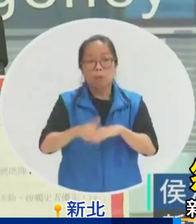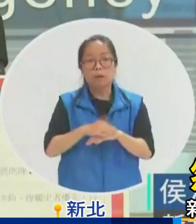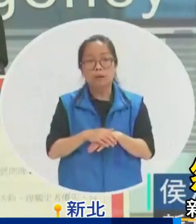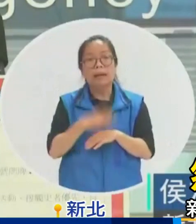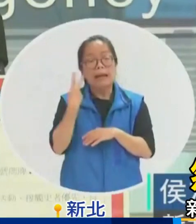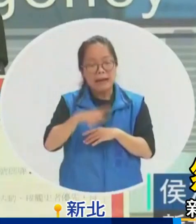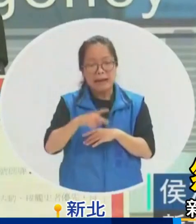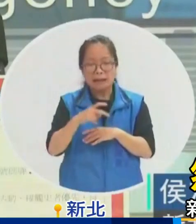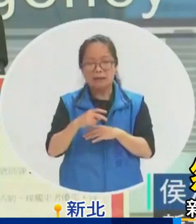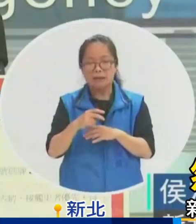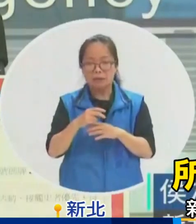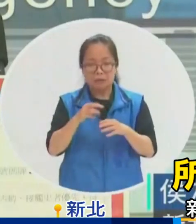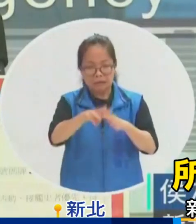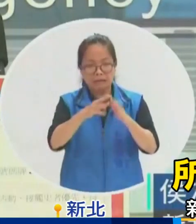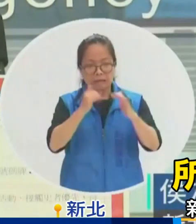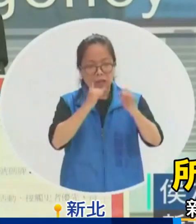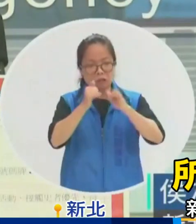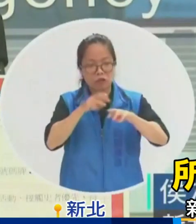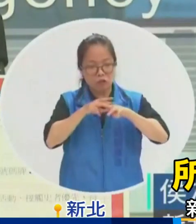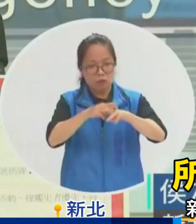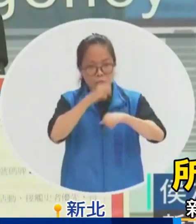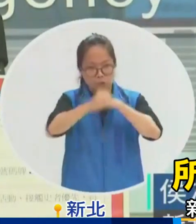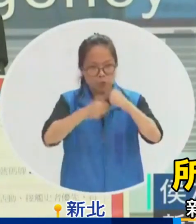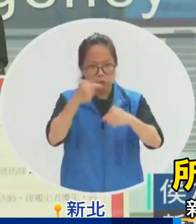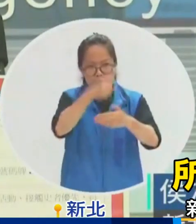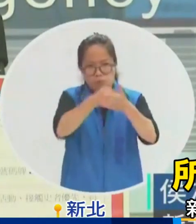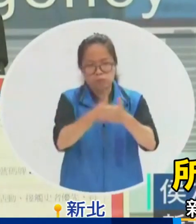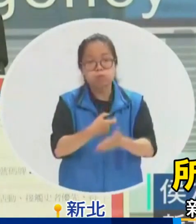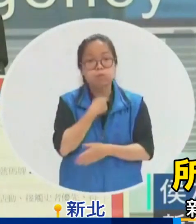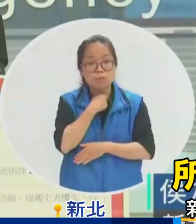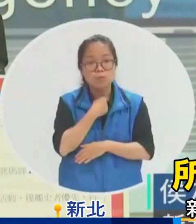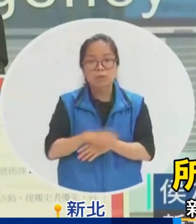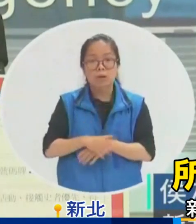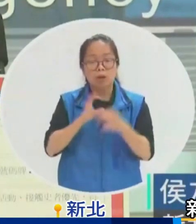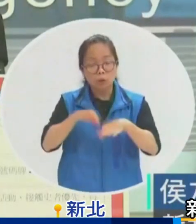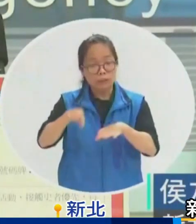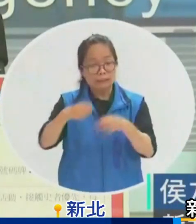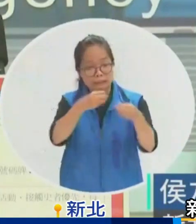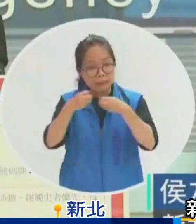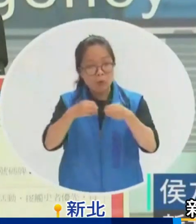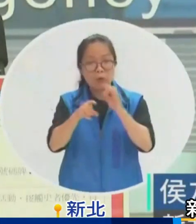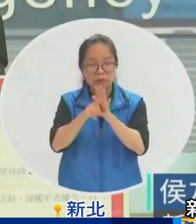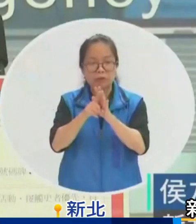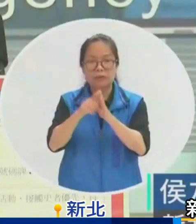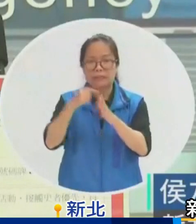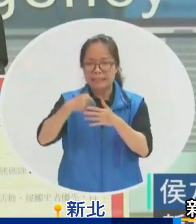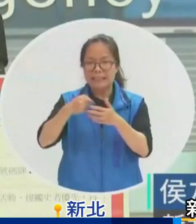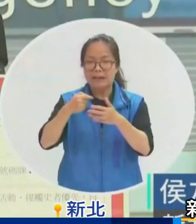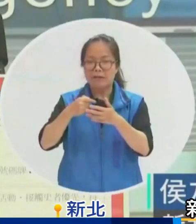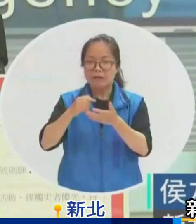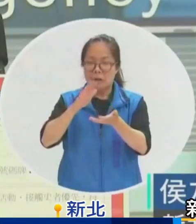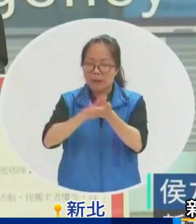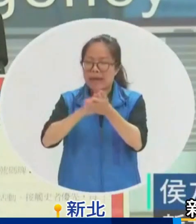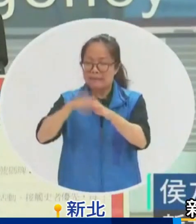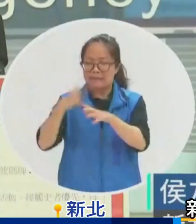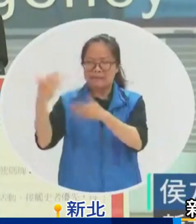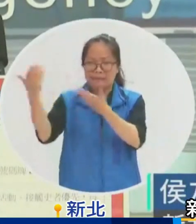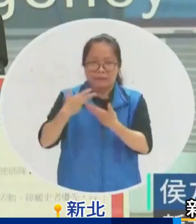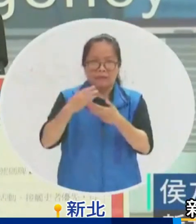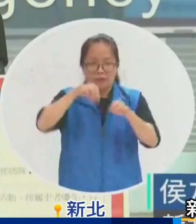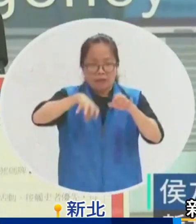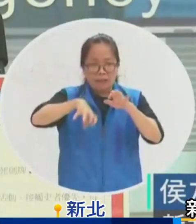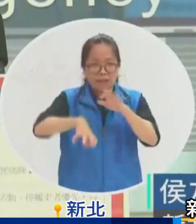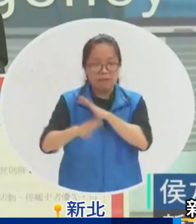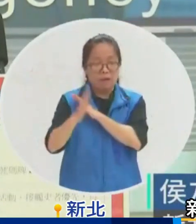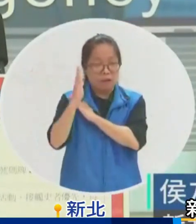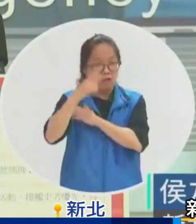后会采取低度的活动，所以这部分可能在整个讨论上要部分弹性授权给地方，